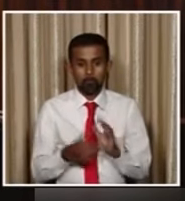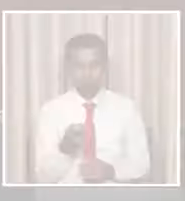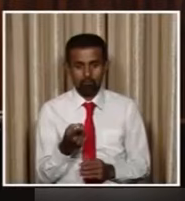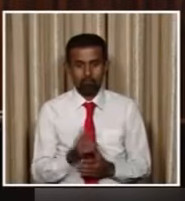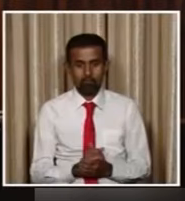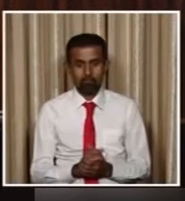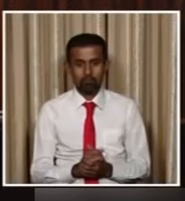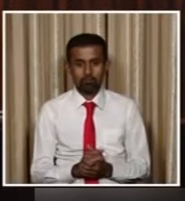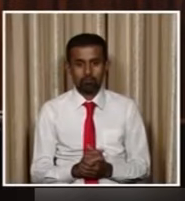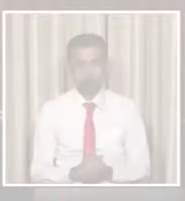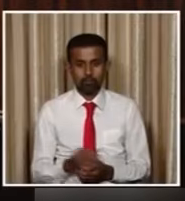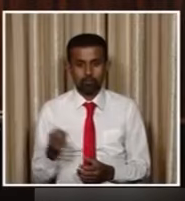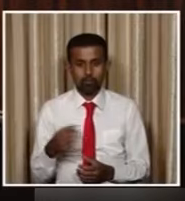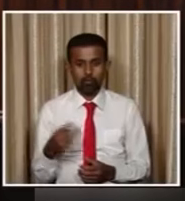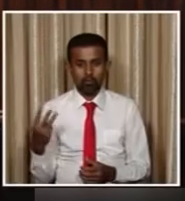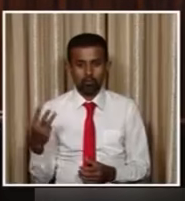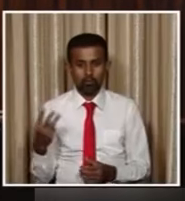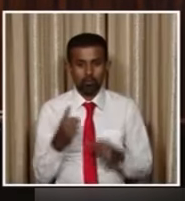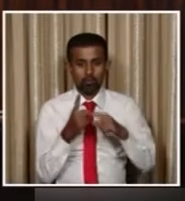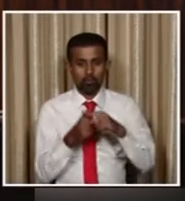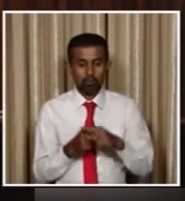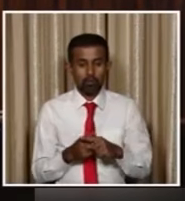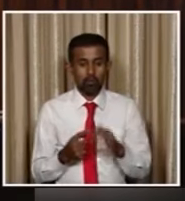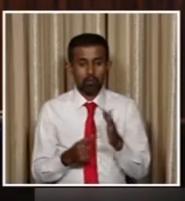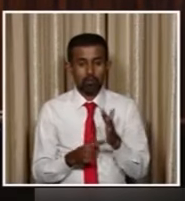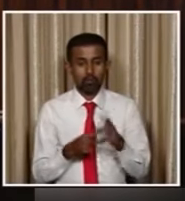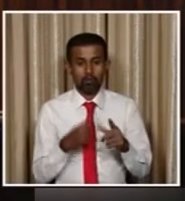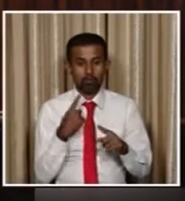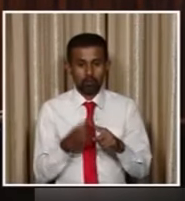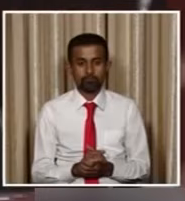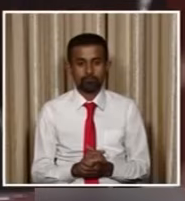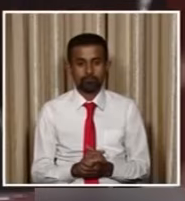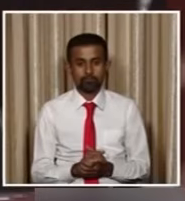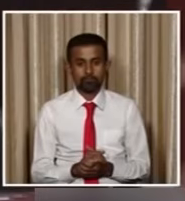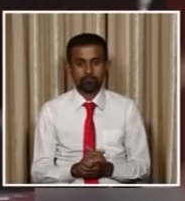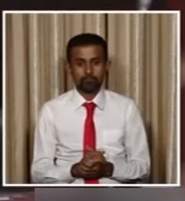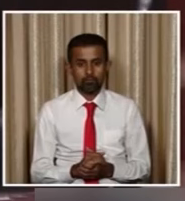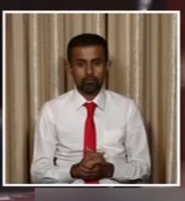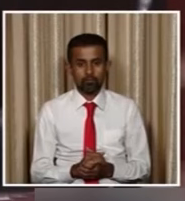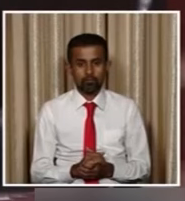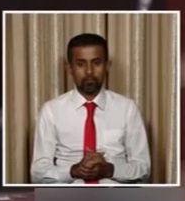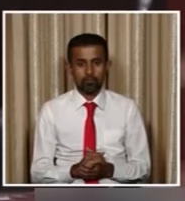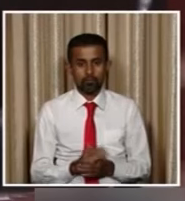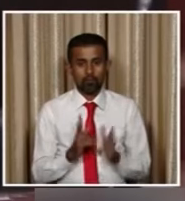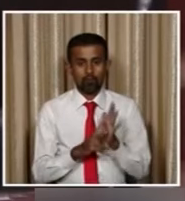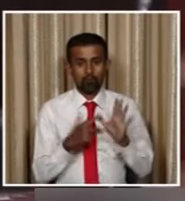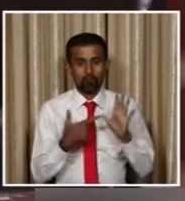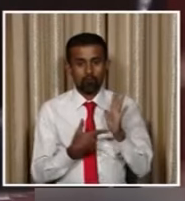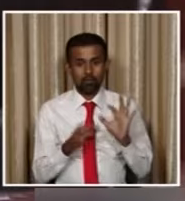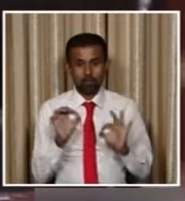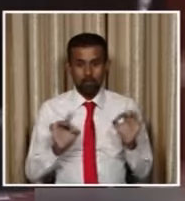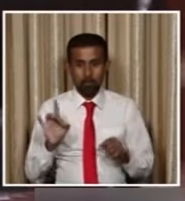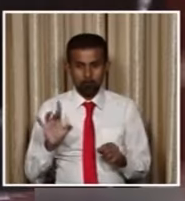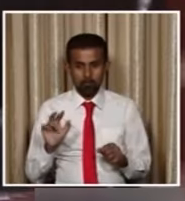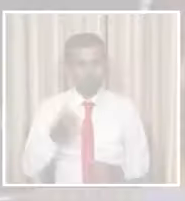නියෝග අනුමත. සභාව එකඟයි. එකතු කළ අගය මත බතු පන්ත යටතේ නියම අනුමත කිරීමට විරුද්ධයි වැට් එක 115 ඉඳන් 18